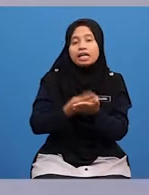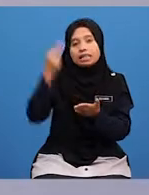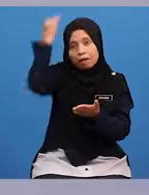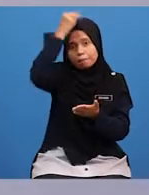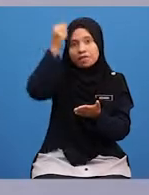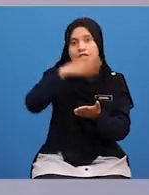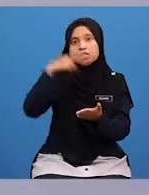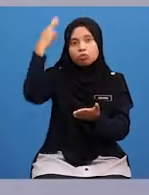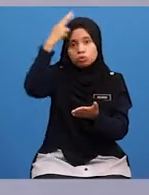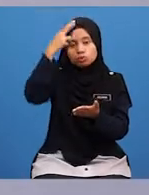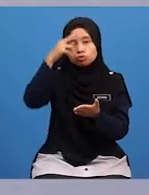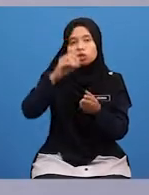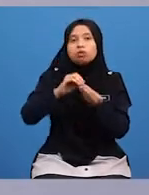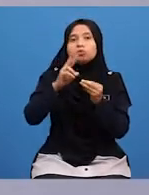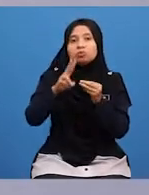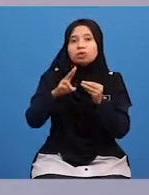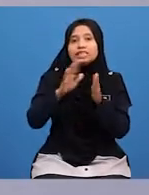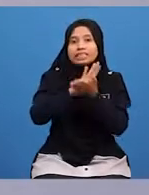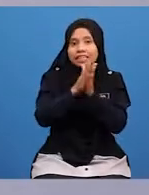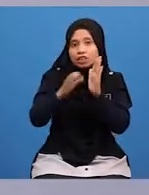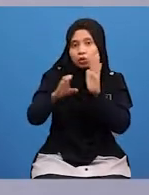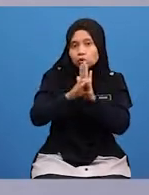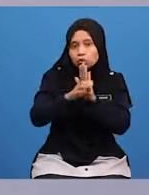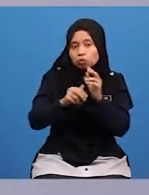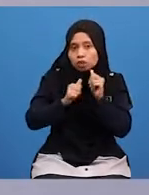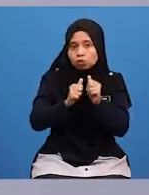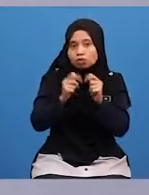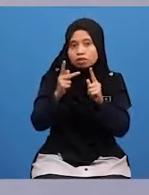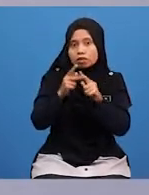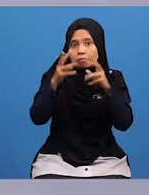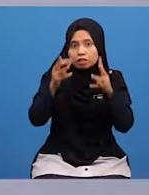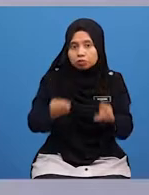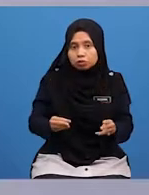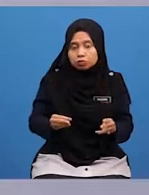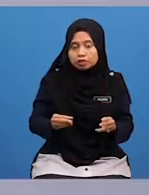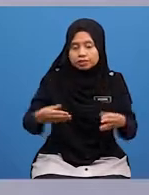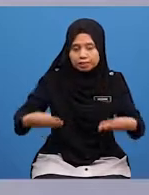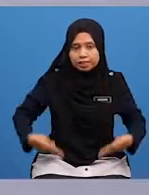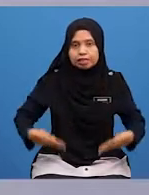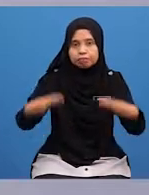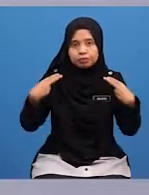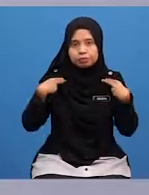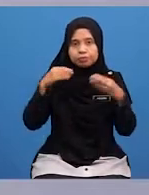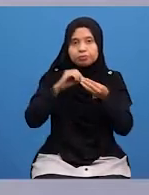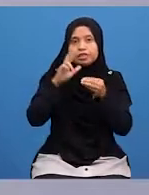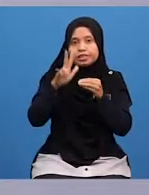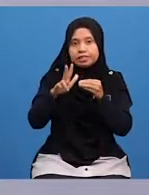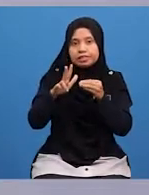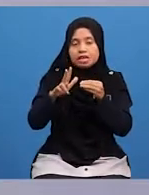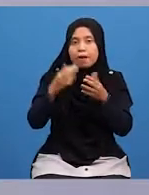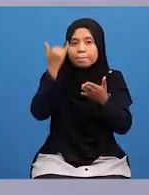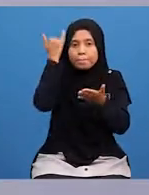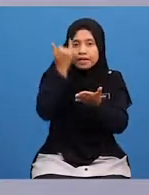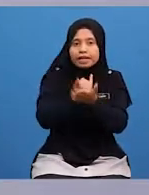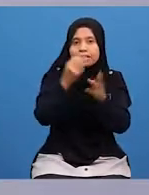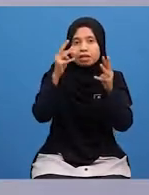menjadi contoh ikutan kepada manusia dalam setiap aspek kehidupan. Ketiga,